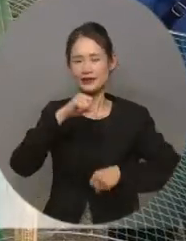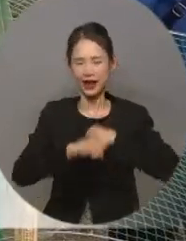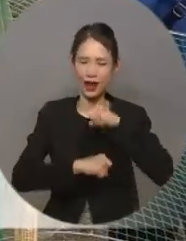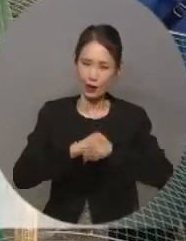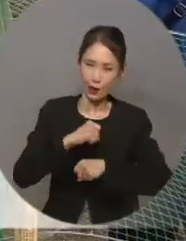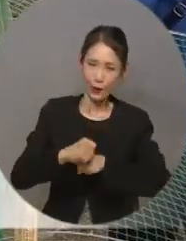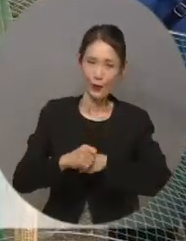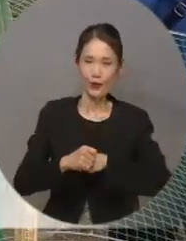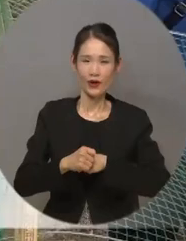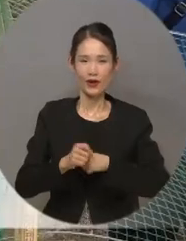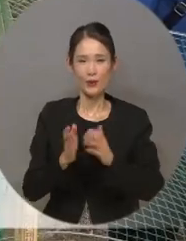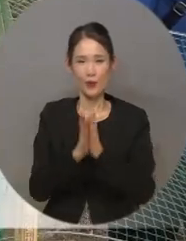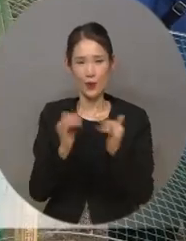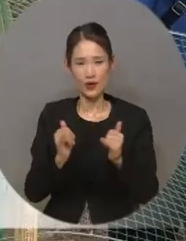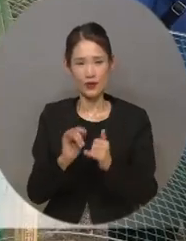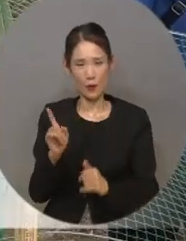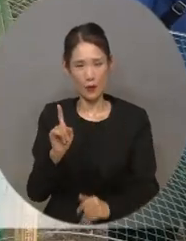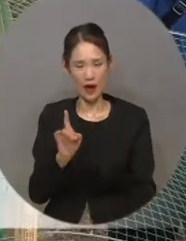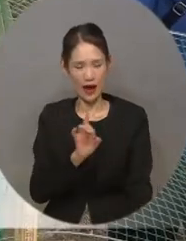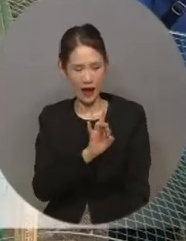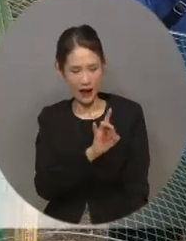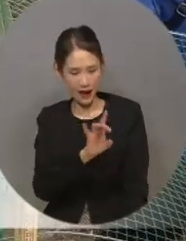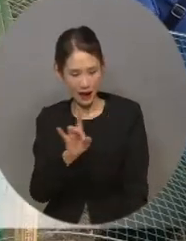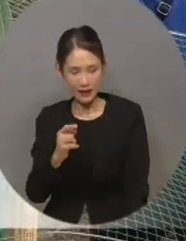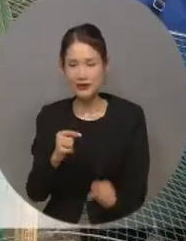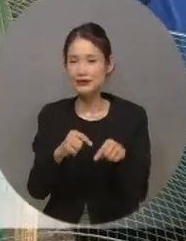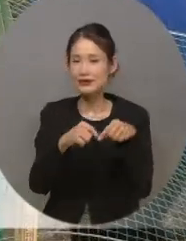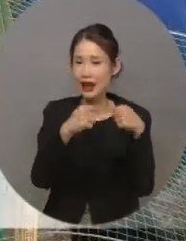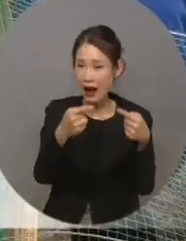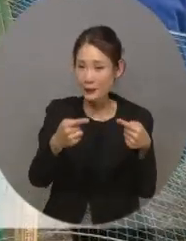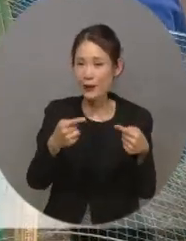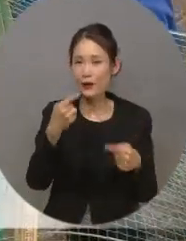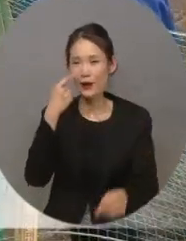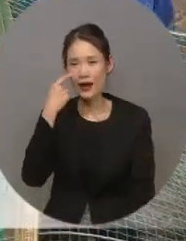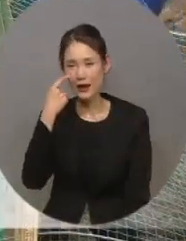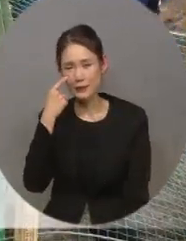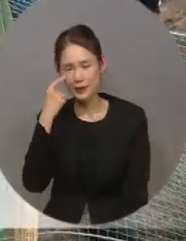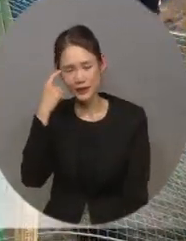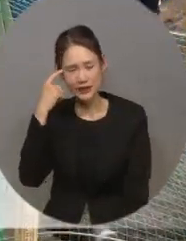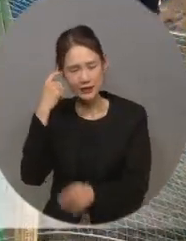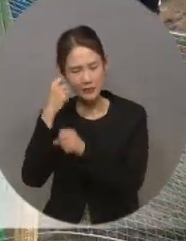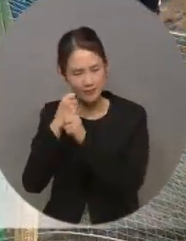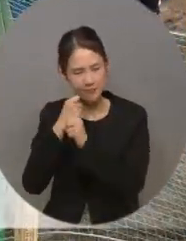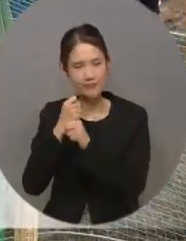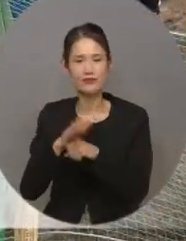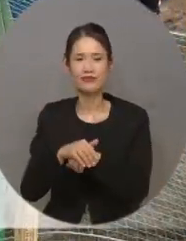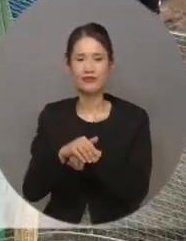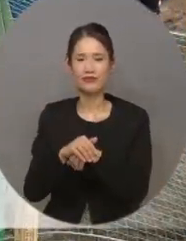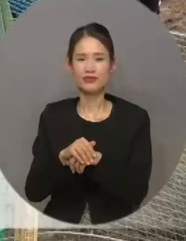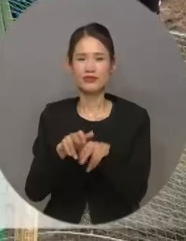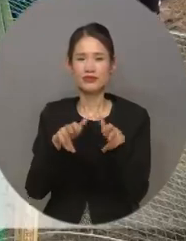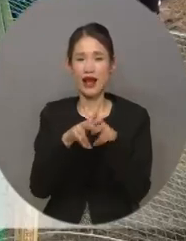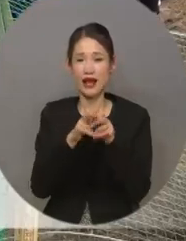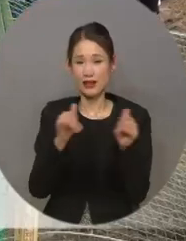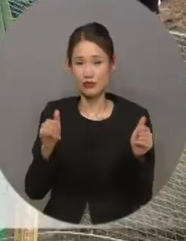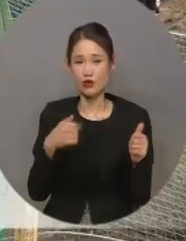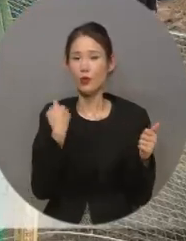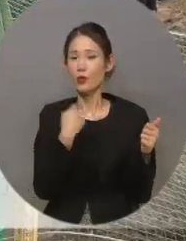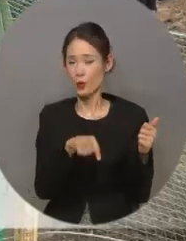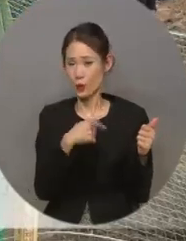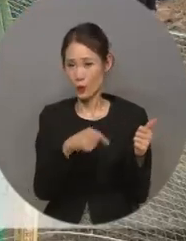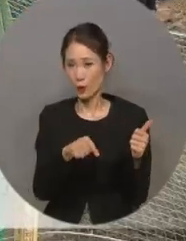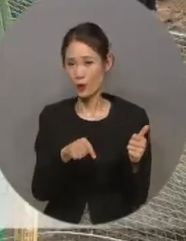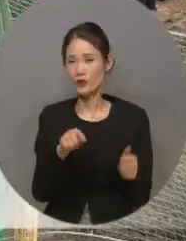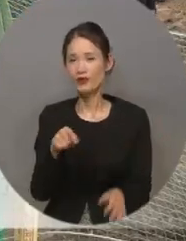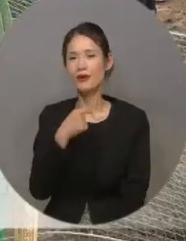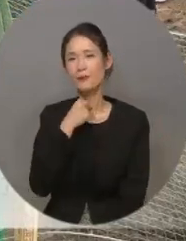본인들이 뭔가를 하나씩이라도 좀 참여할 수 있다는 그 의지가 우리 당사자들한테는 그게 교육이고